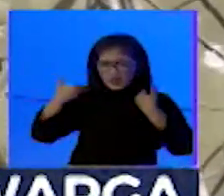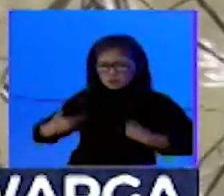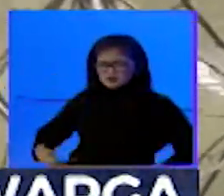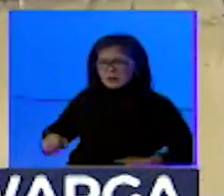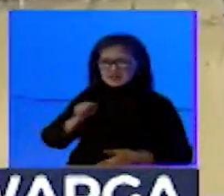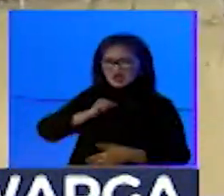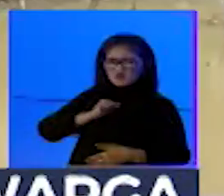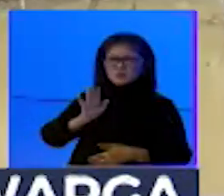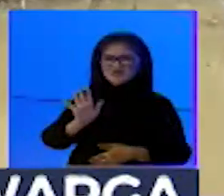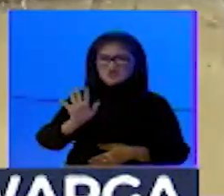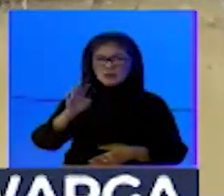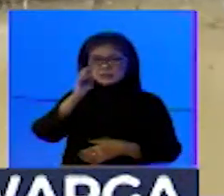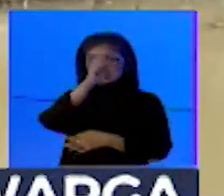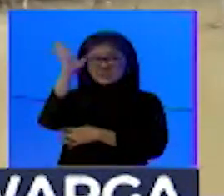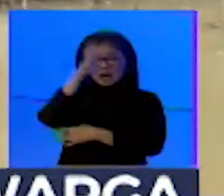hari.